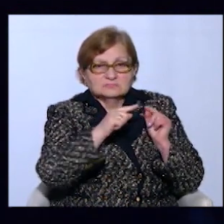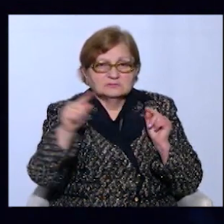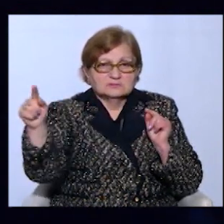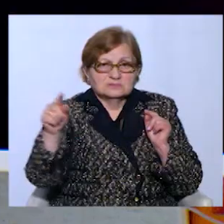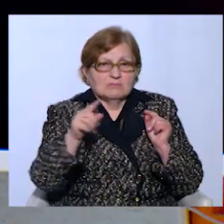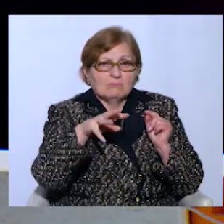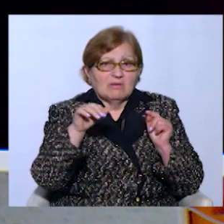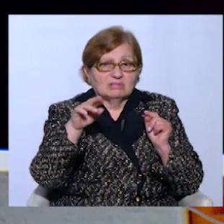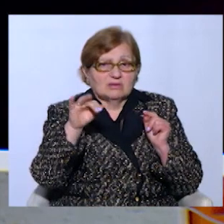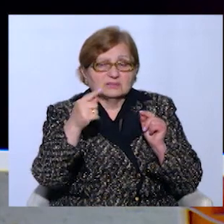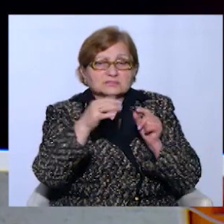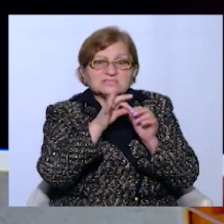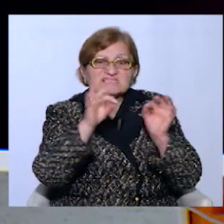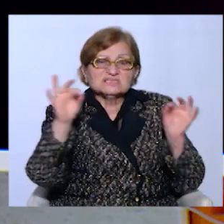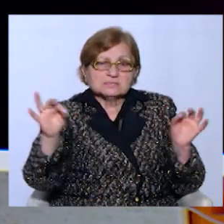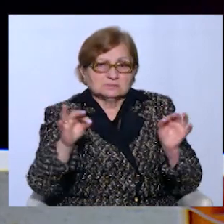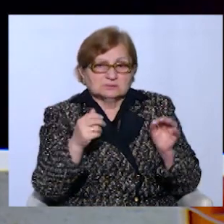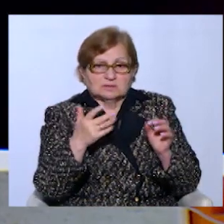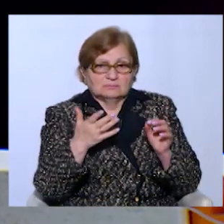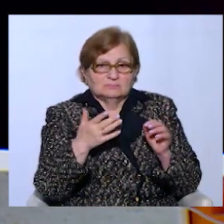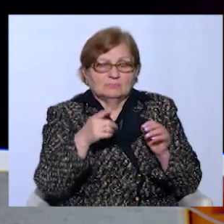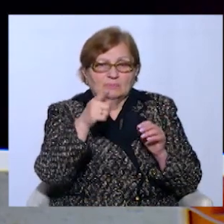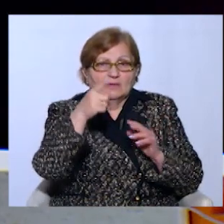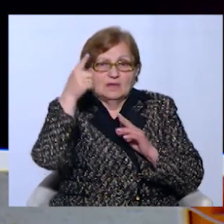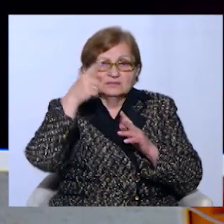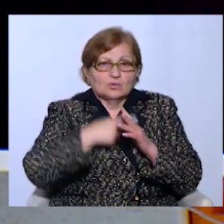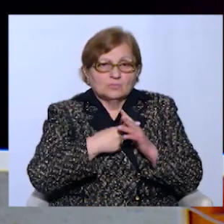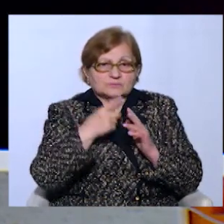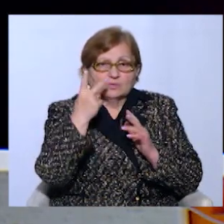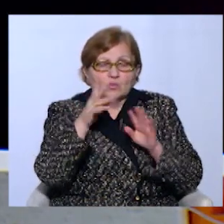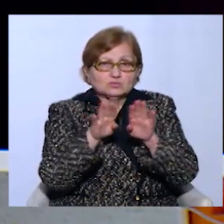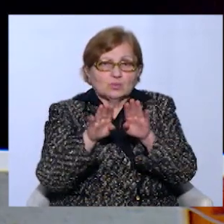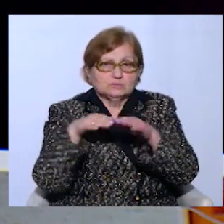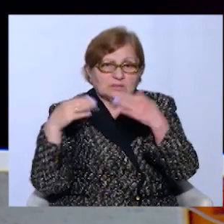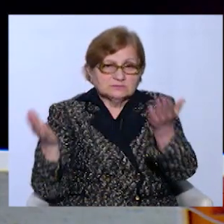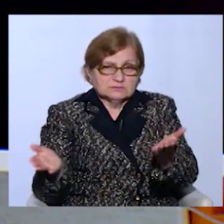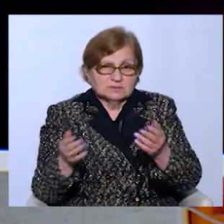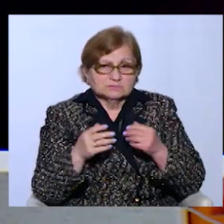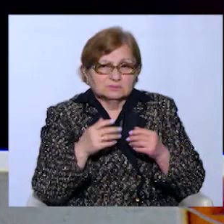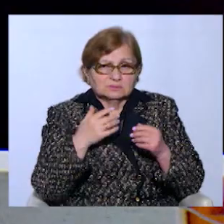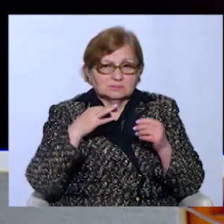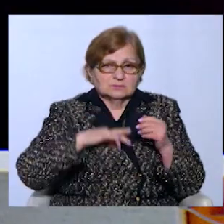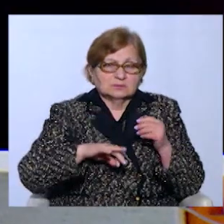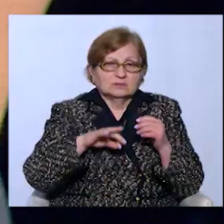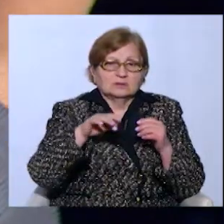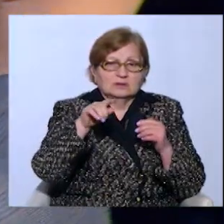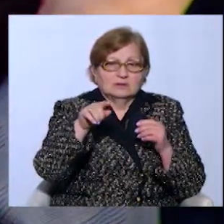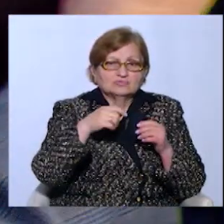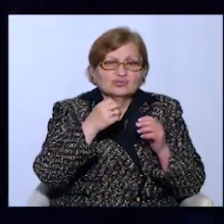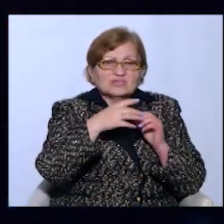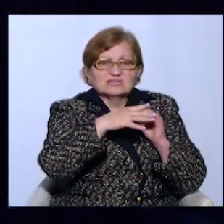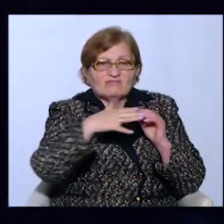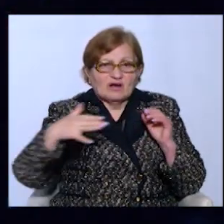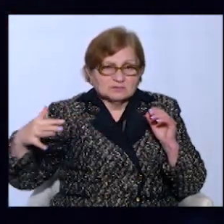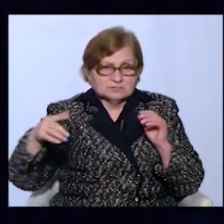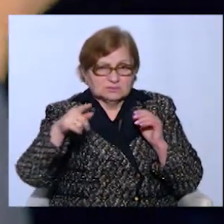სიგრძე. შესაბამისად კუთხე მონაკვეთი, რომელიც ყოფს BC გვერდს ორ ტოლნაწილად. ვიყენებთ პარალელოგრამის თვისებებს და ვაგრძელებთ